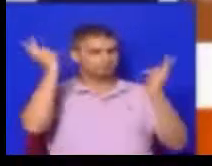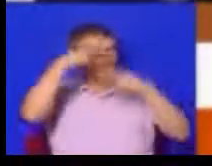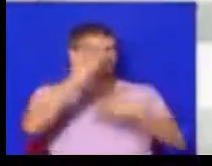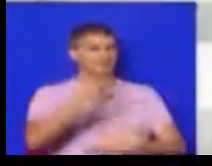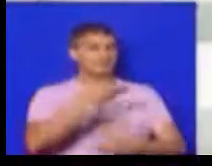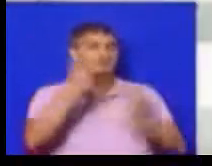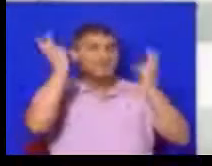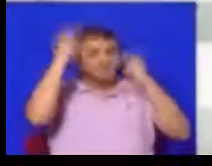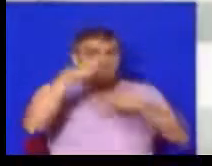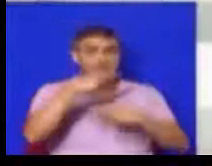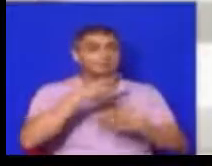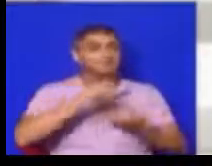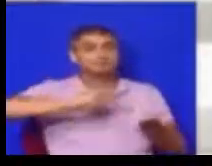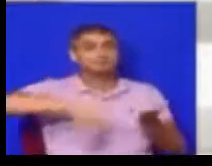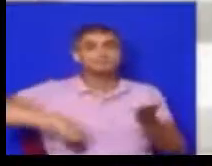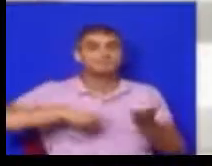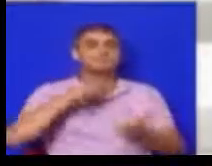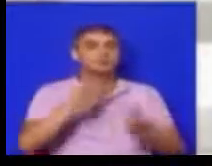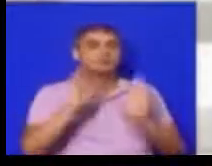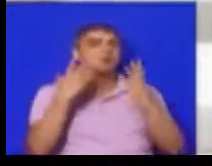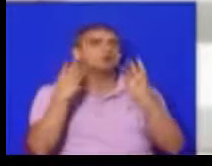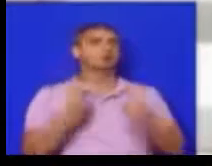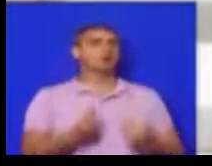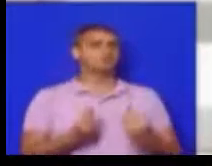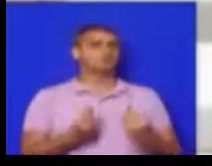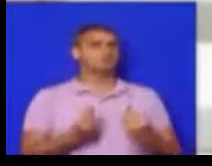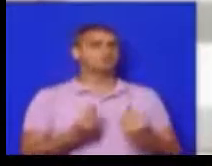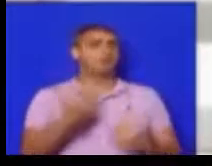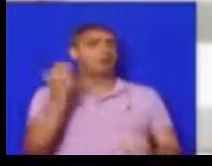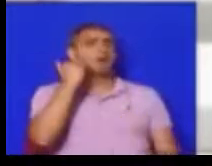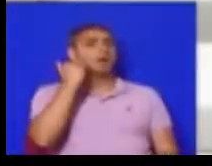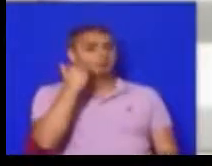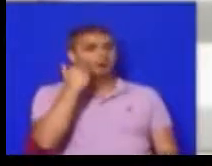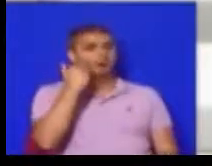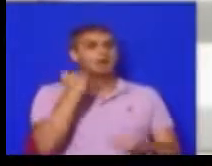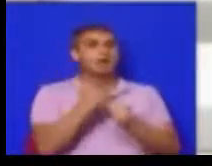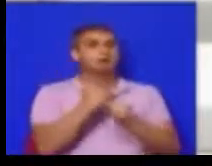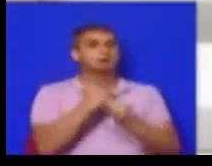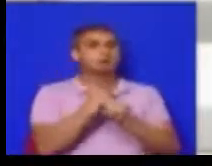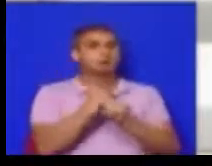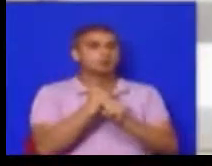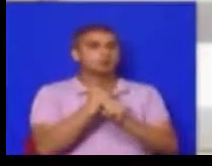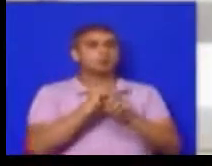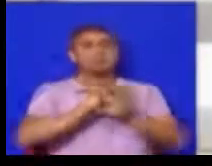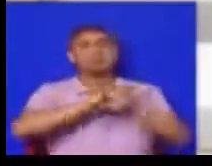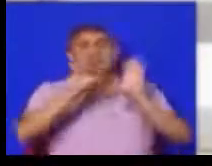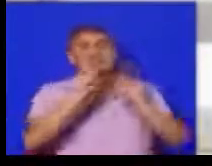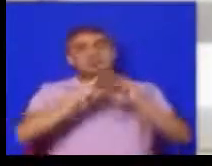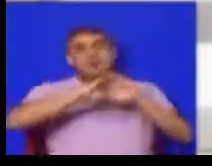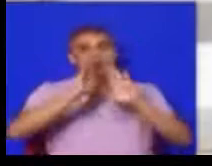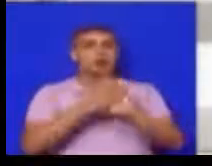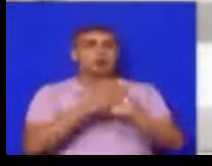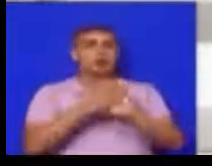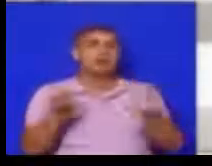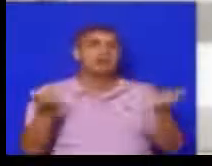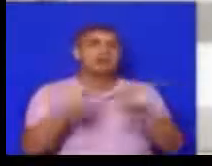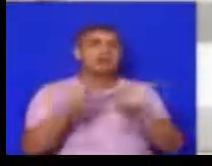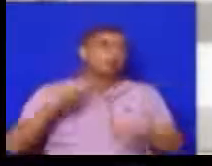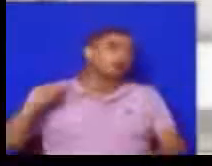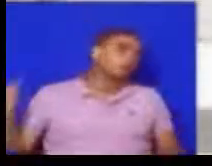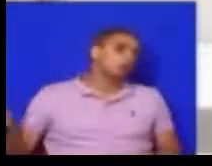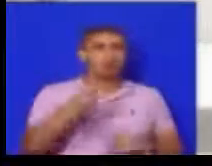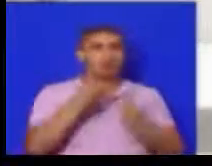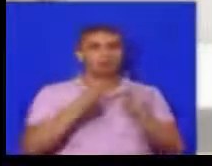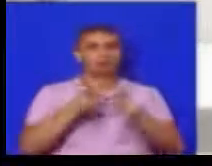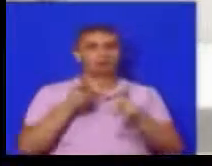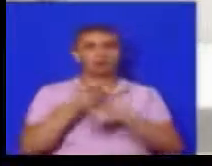ההסכם ליאת הוא הסכם טוב מאוד. האמריקאים תפרו אותו עם כל לסגור את כל החורים